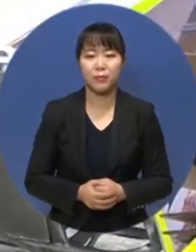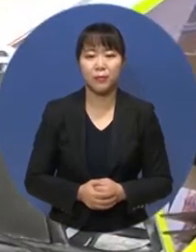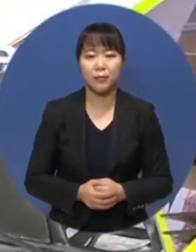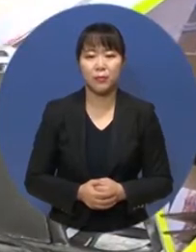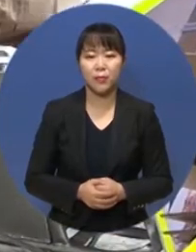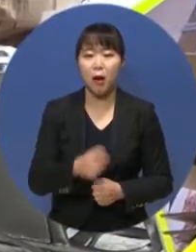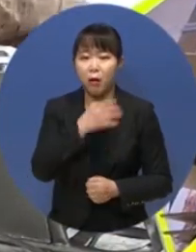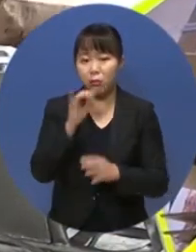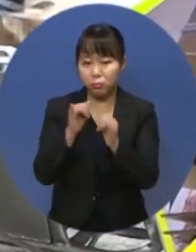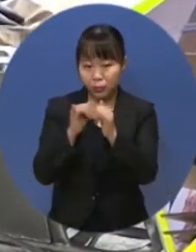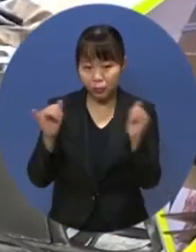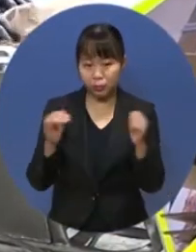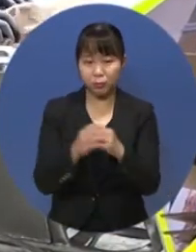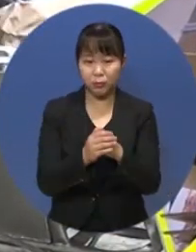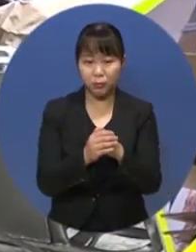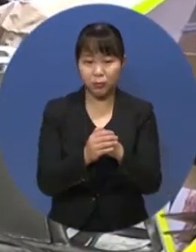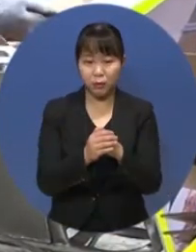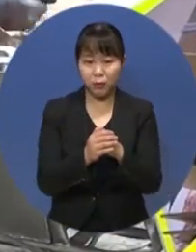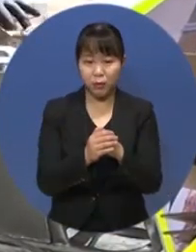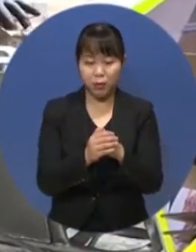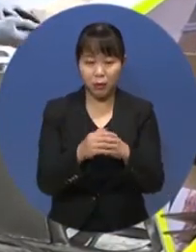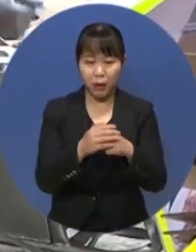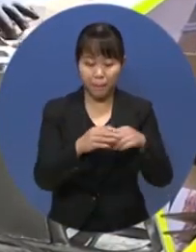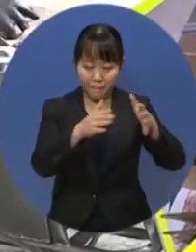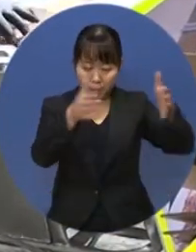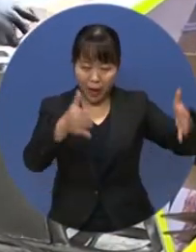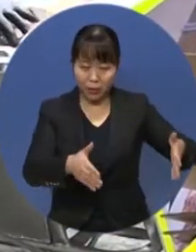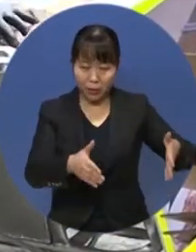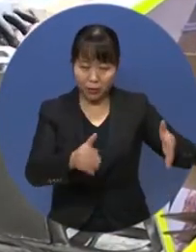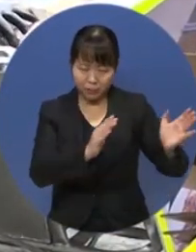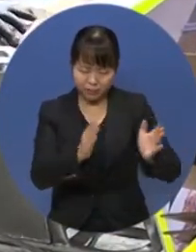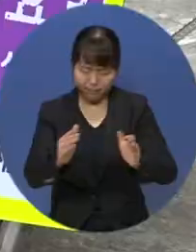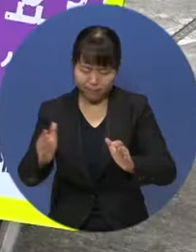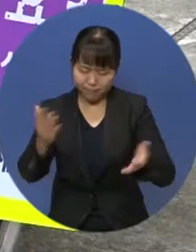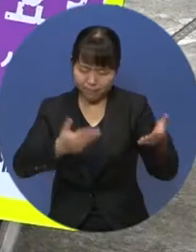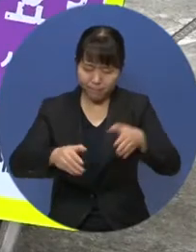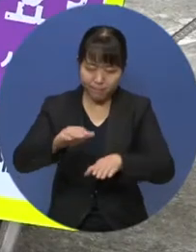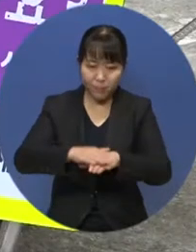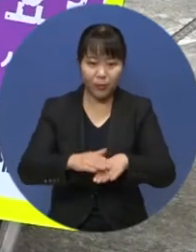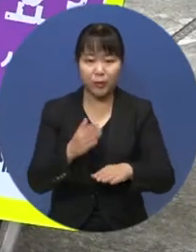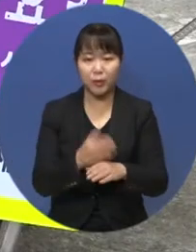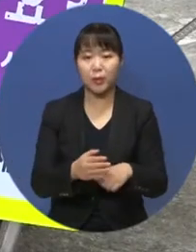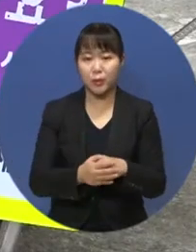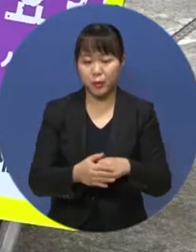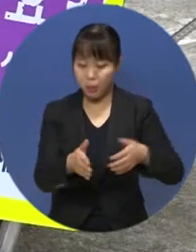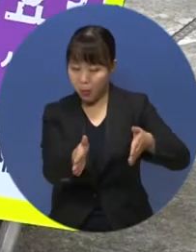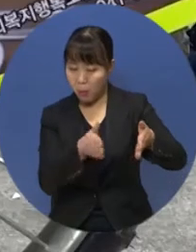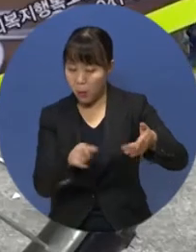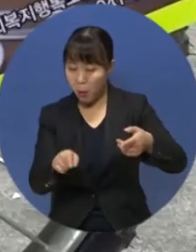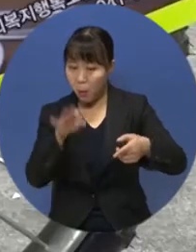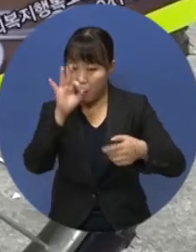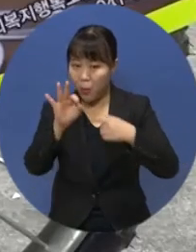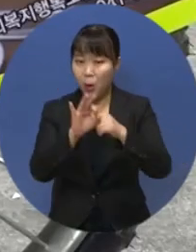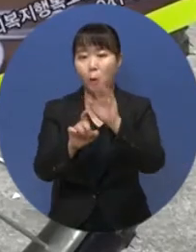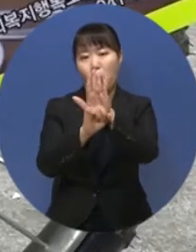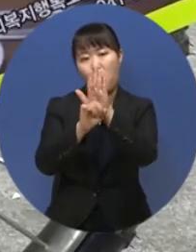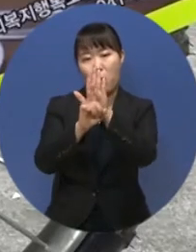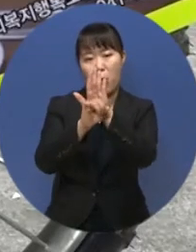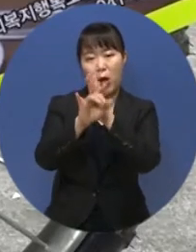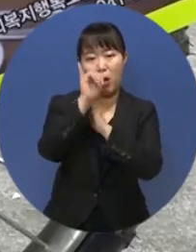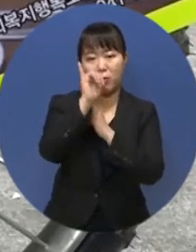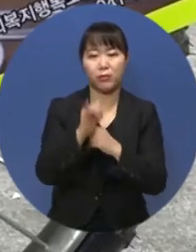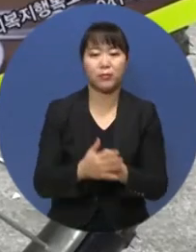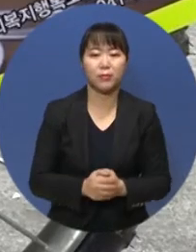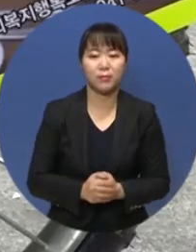한 어르신이 빈 박스를 가지런히 정리하고 있습니다. 리어카 양 옆에는 홍보 전단이 눈에